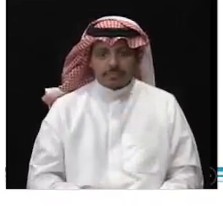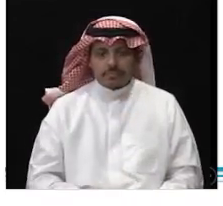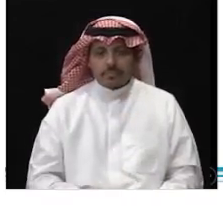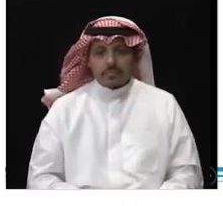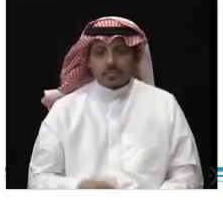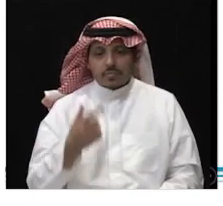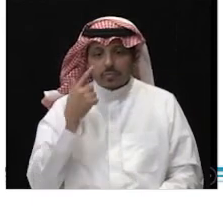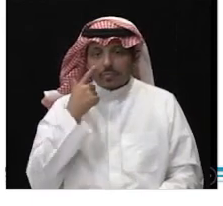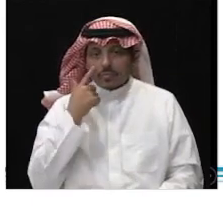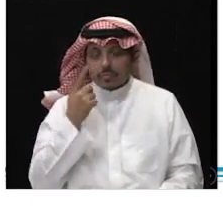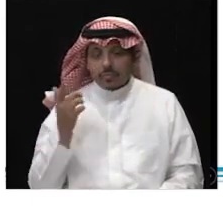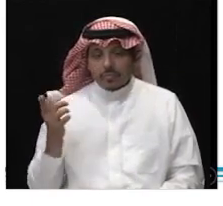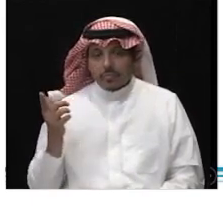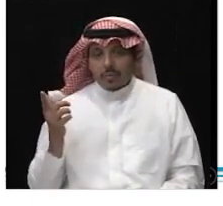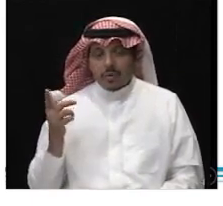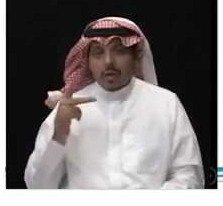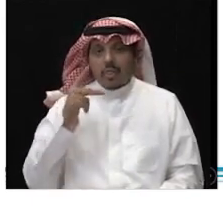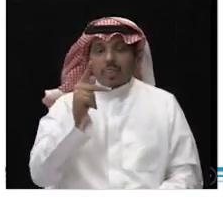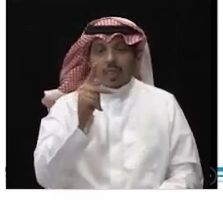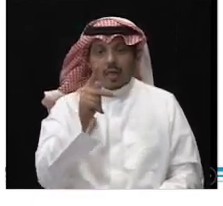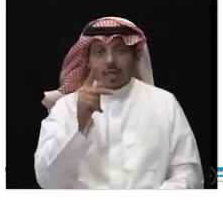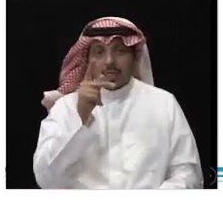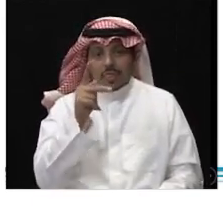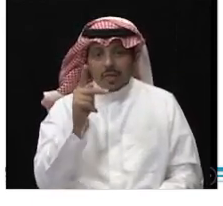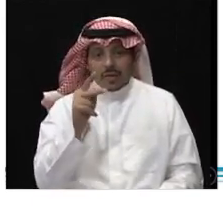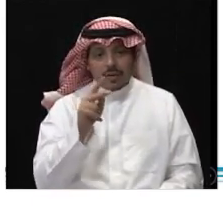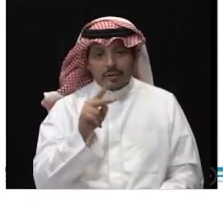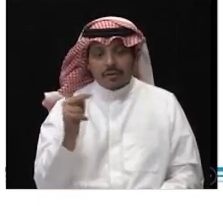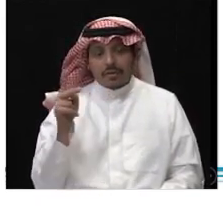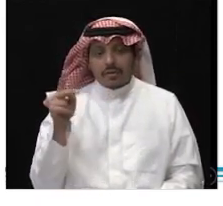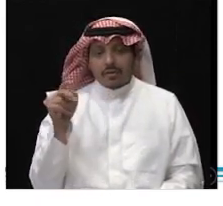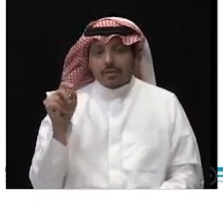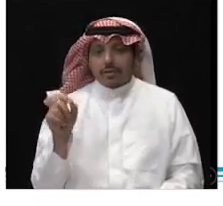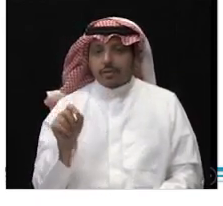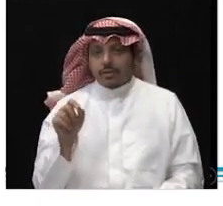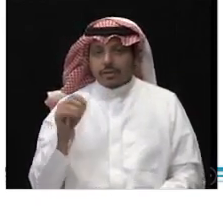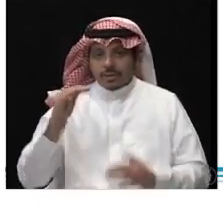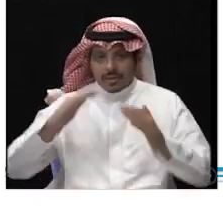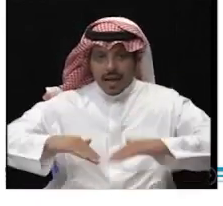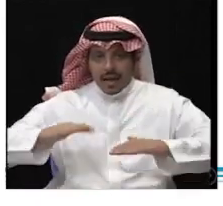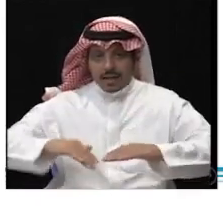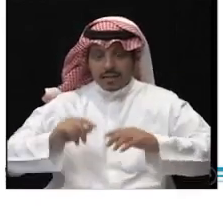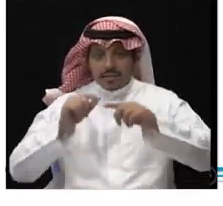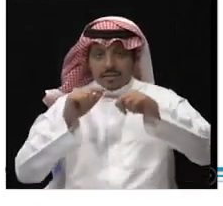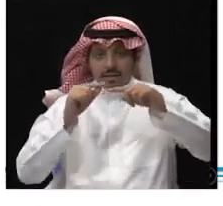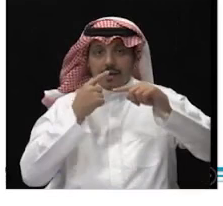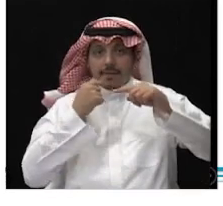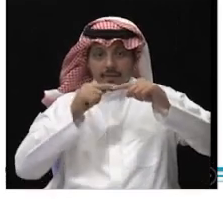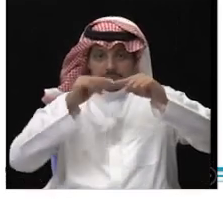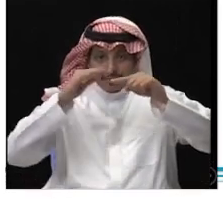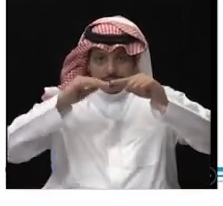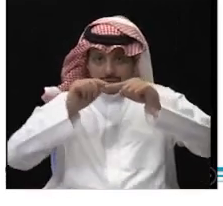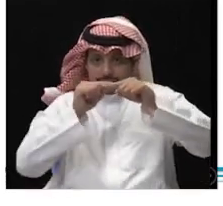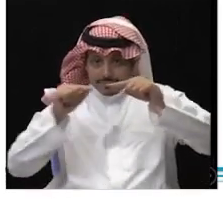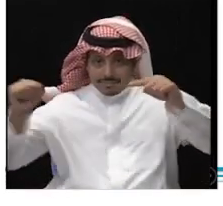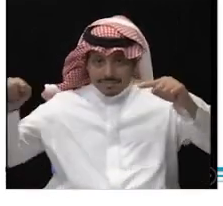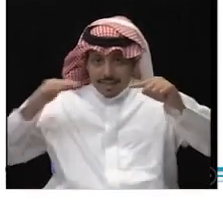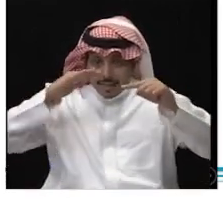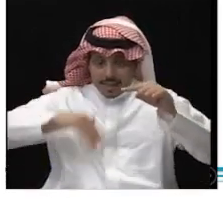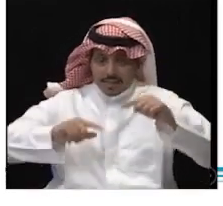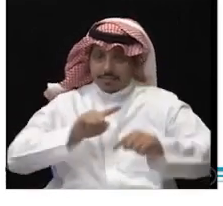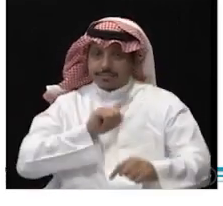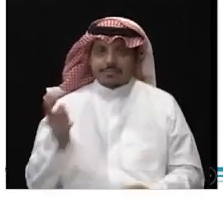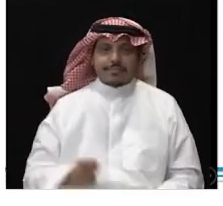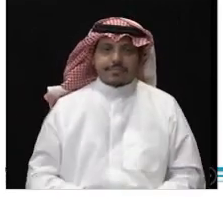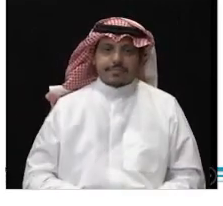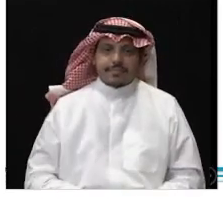لاحظ معي الآن حرف الظاء. الظاء يكتب على السطر ولا ينزل أبدا إلى الأسفل. لاحظ معي